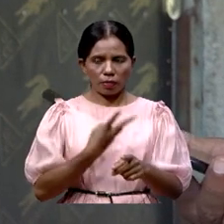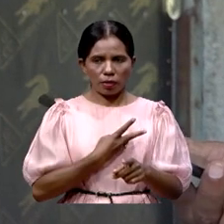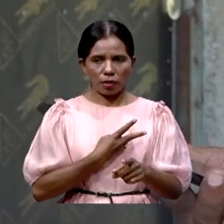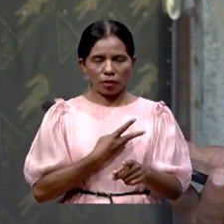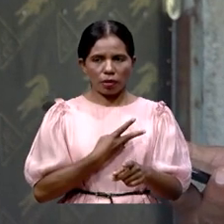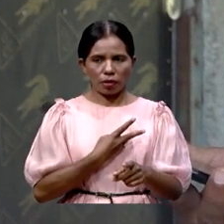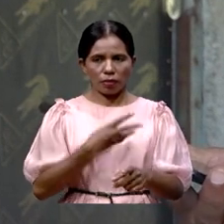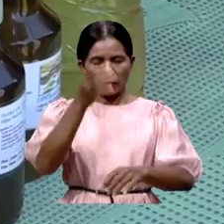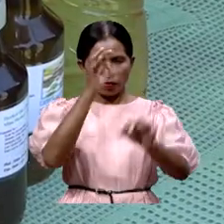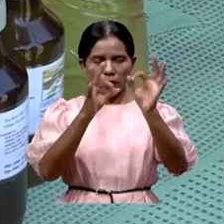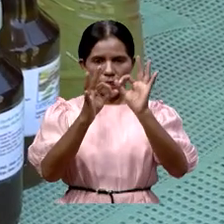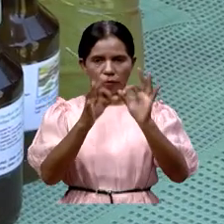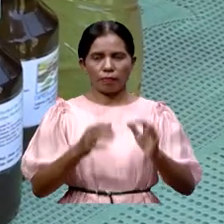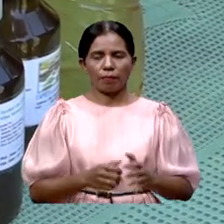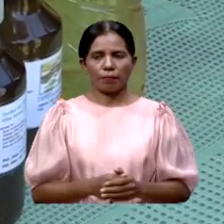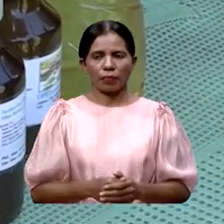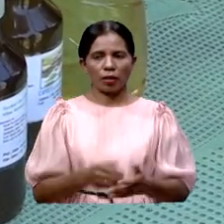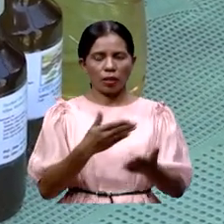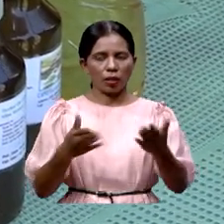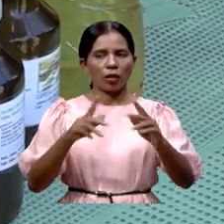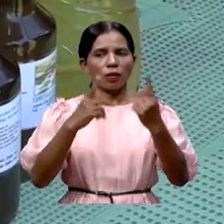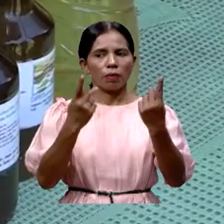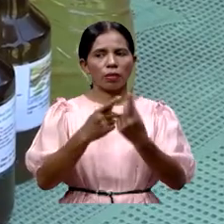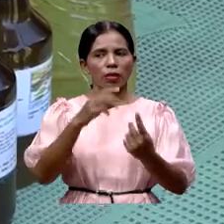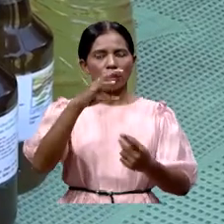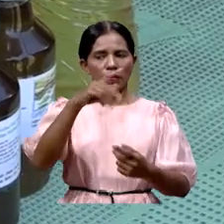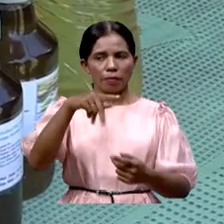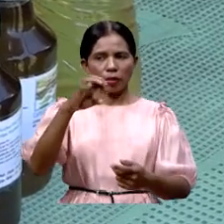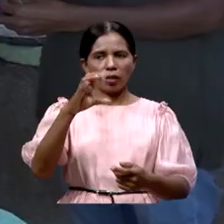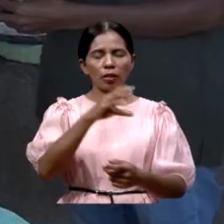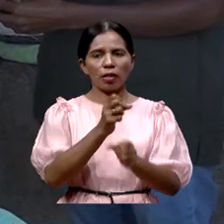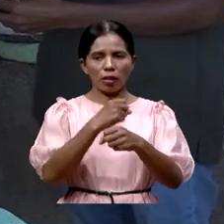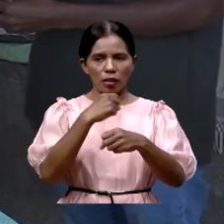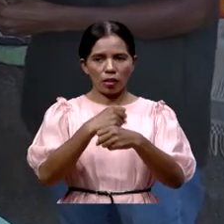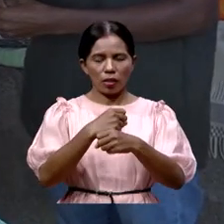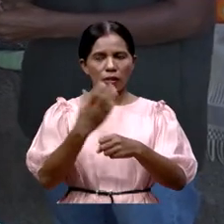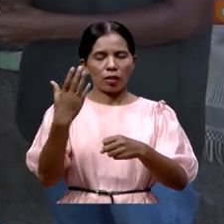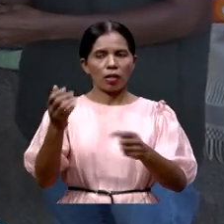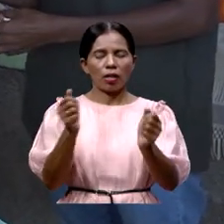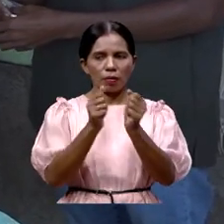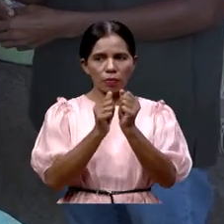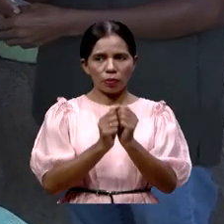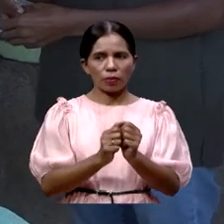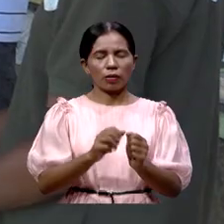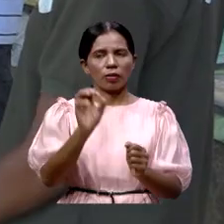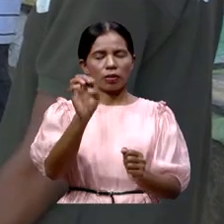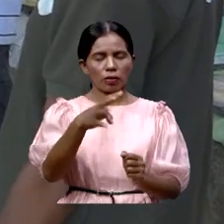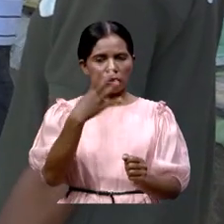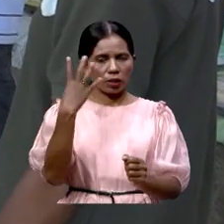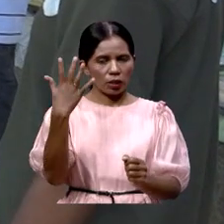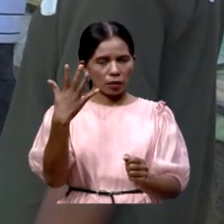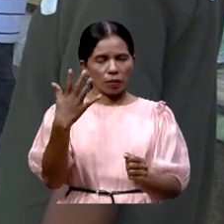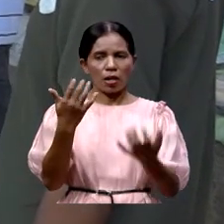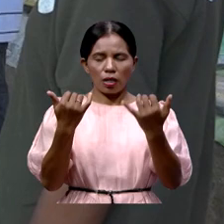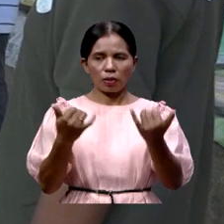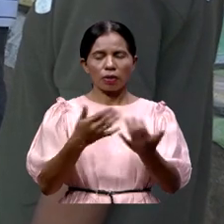ni fiare. Produto ne bem a companhia Caprilho produz durante ne e a item sanun resen lima no dedão ne